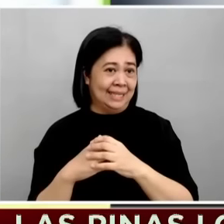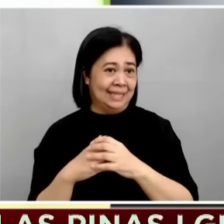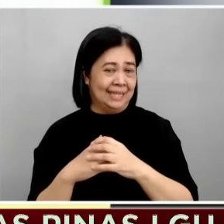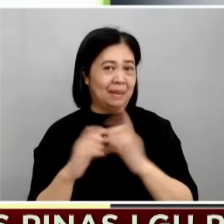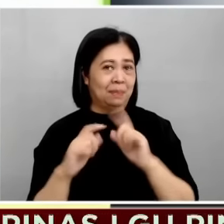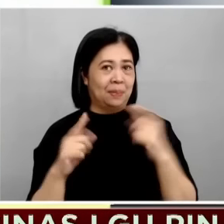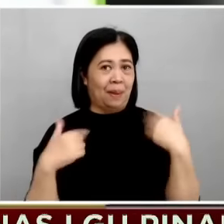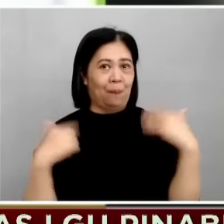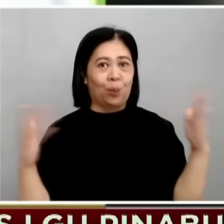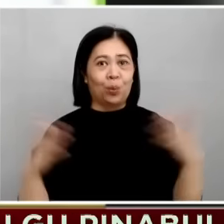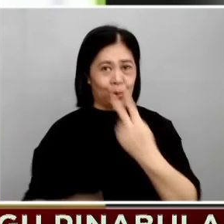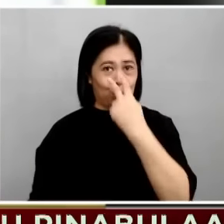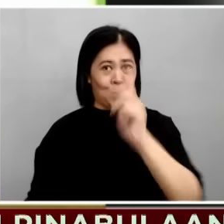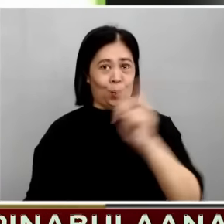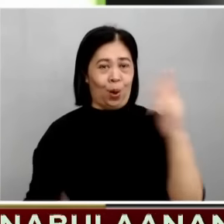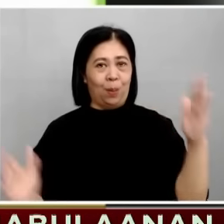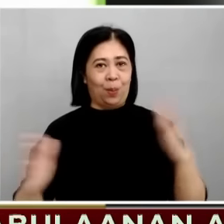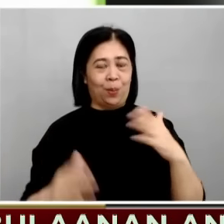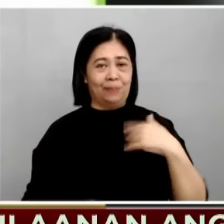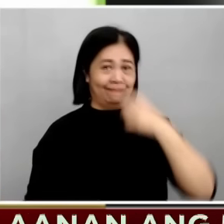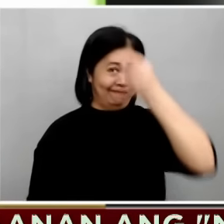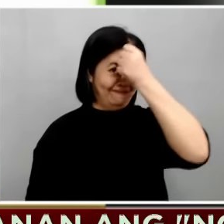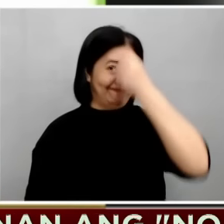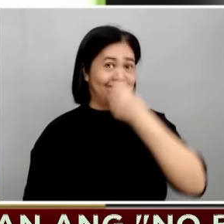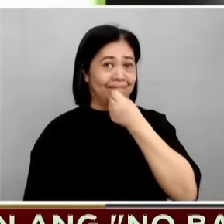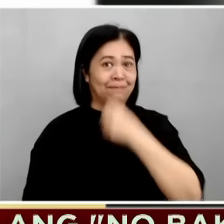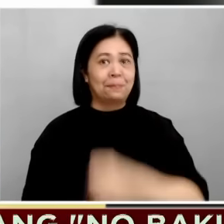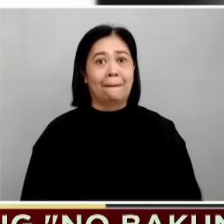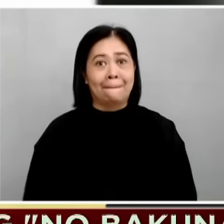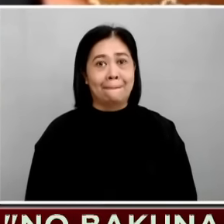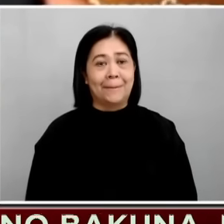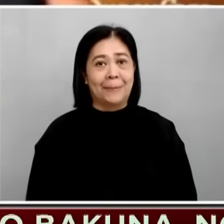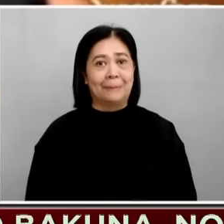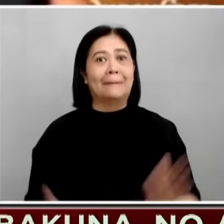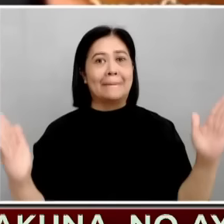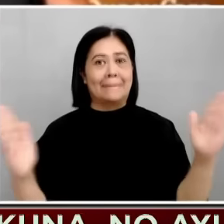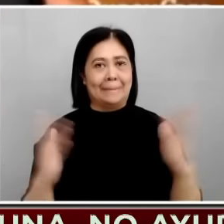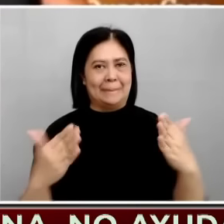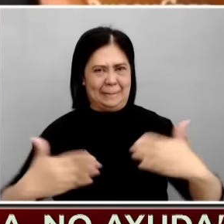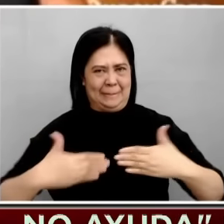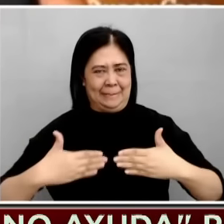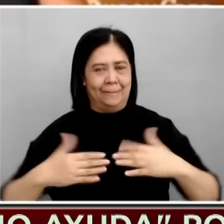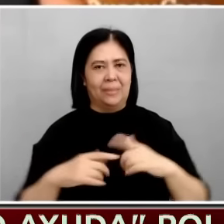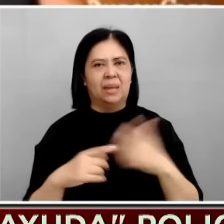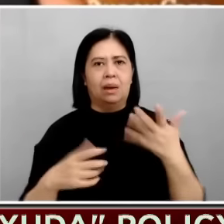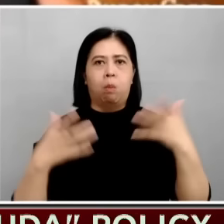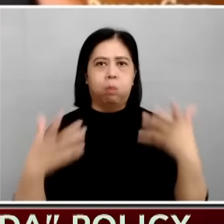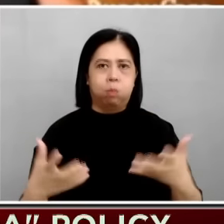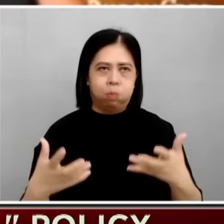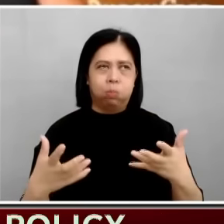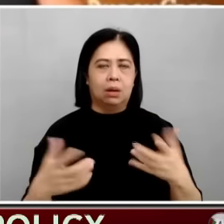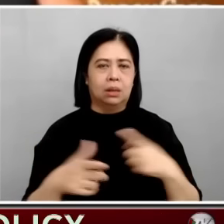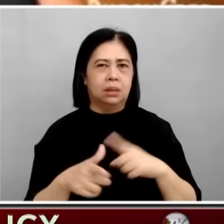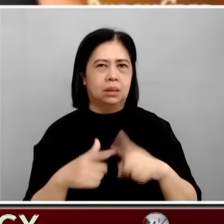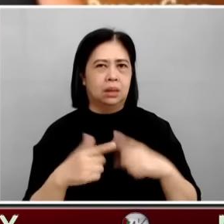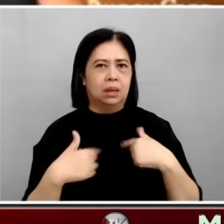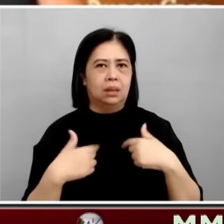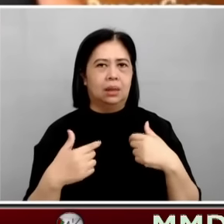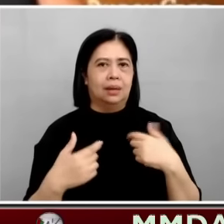sa akin. I had my chest. Reduced. I gained so much weight. And then I